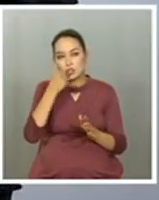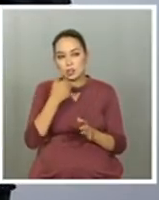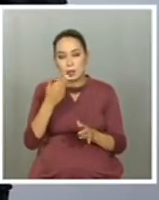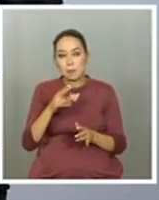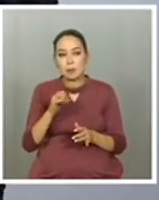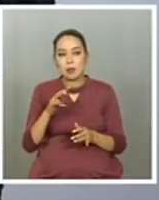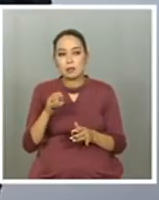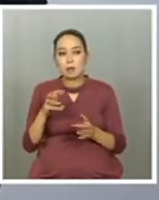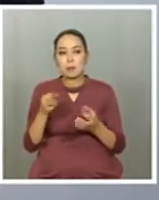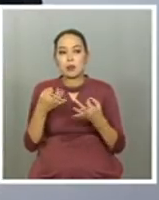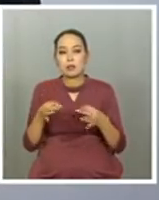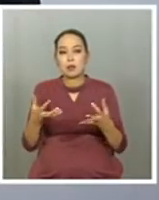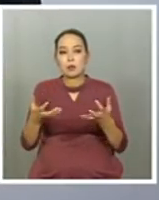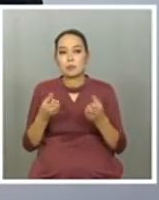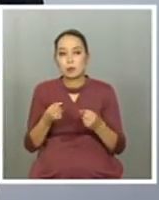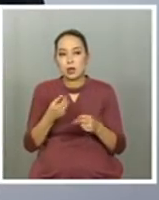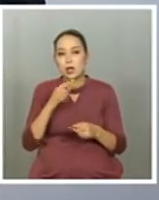кейін